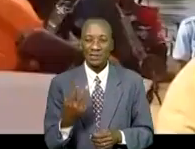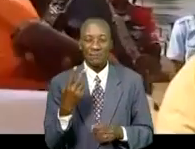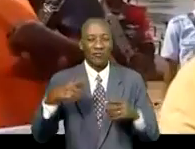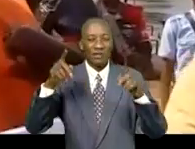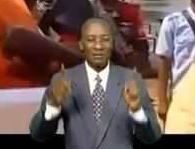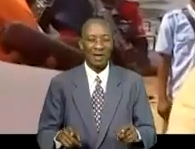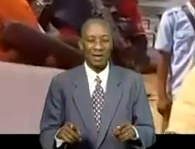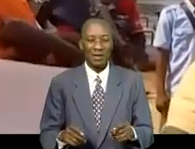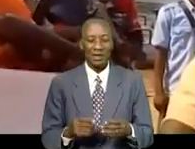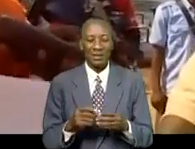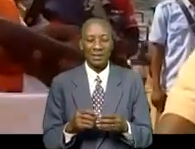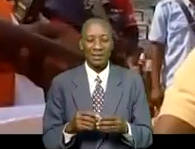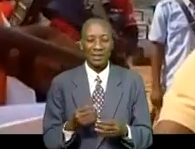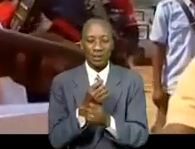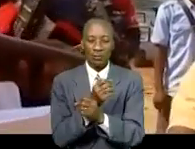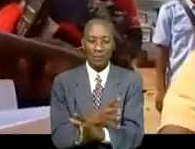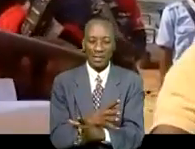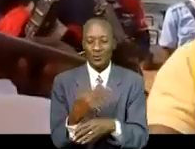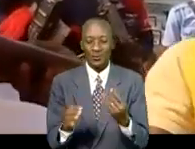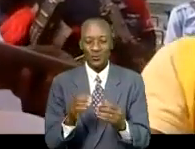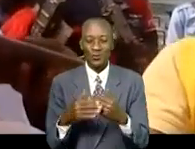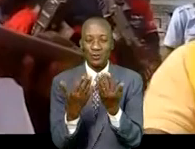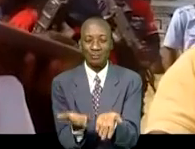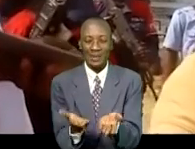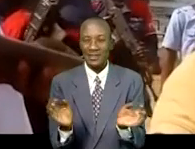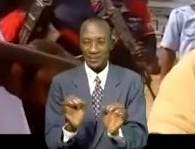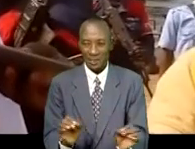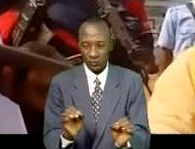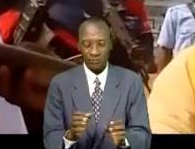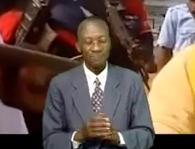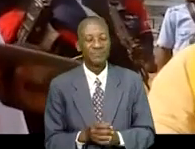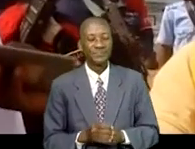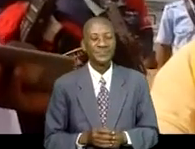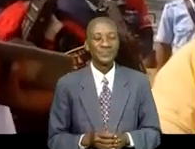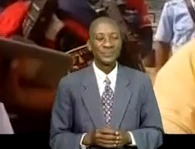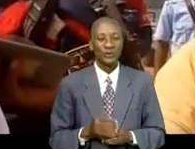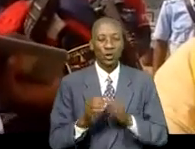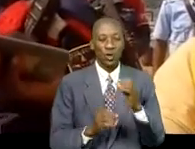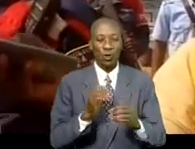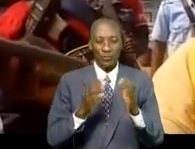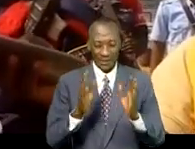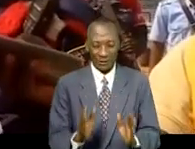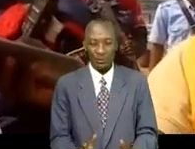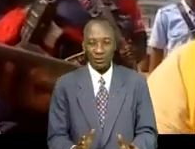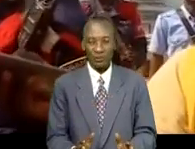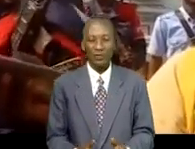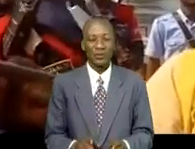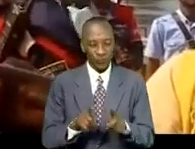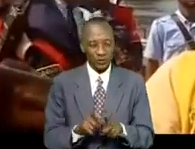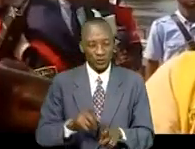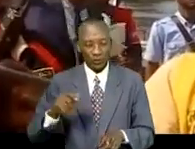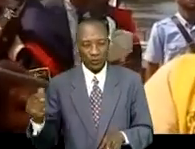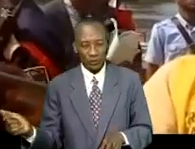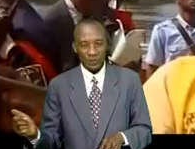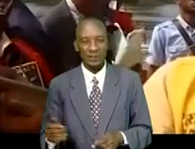deux rives. Dans cette situation déplorable, les opérateurs des TD et autres